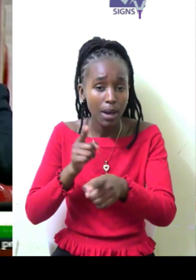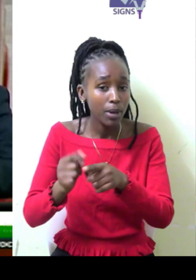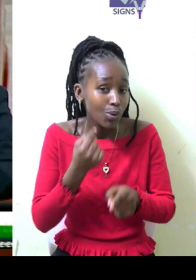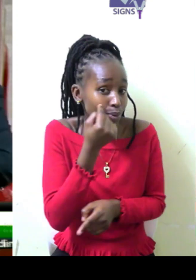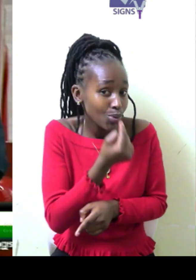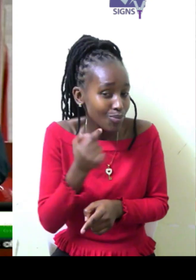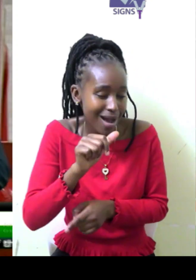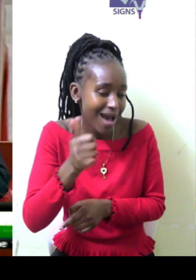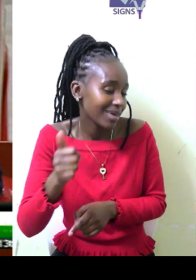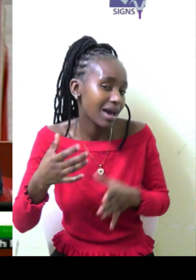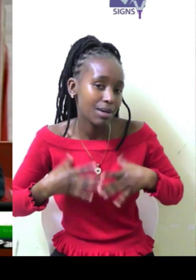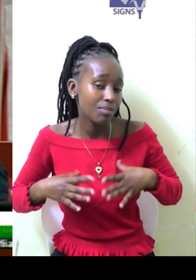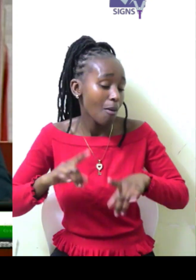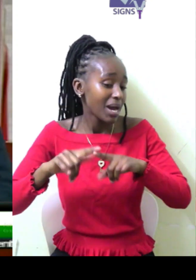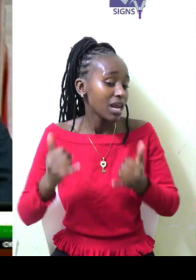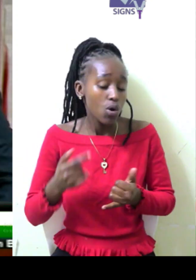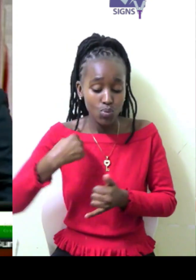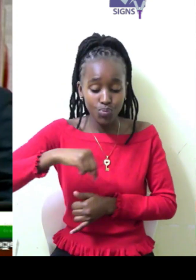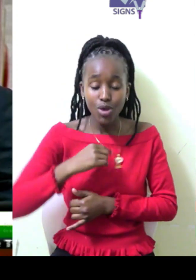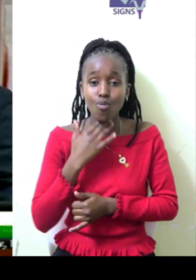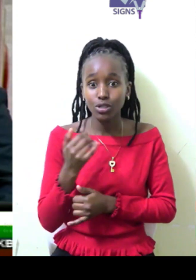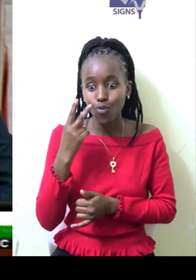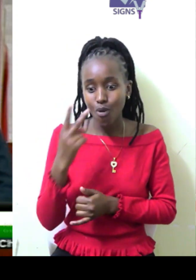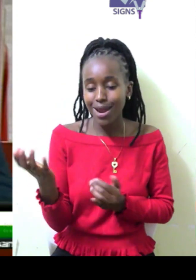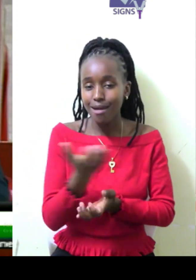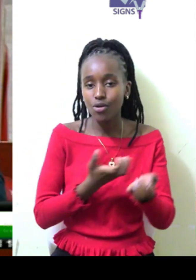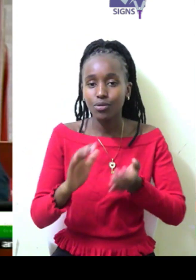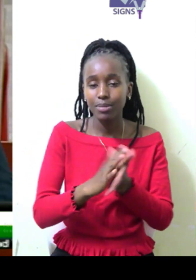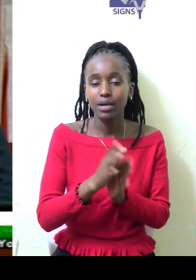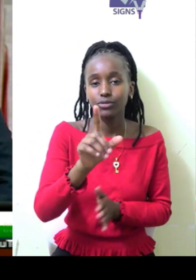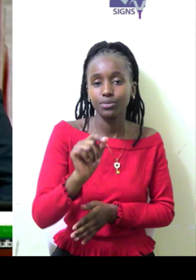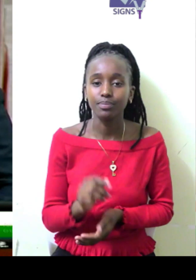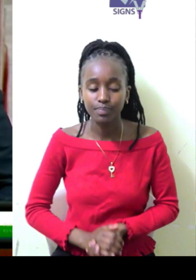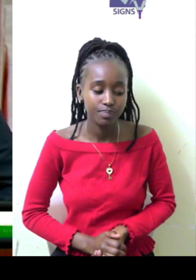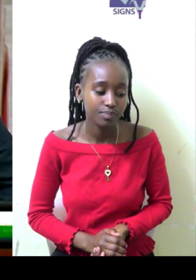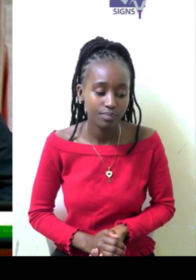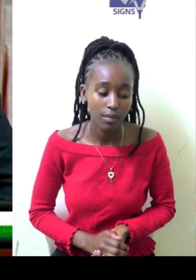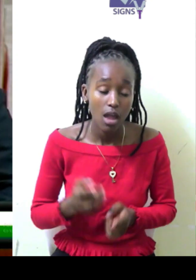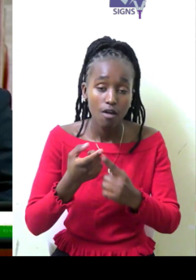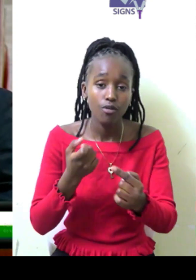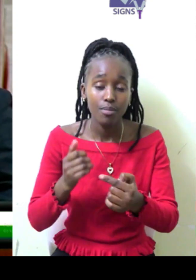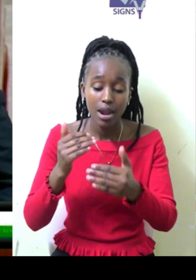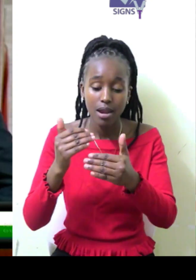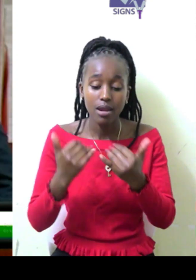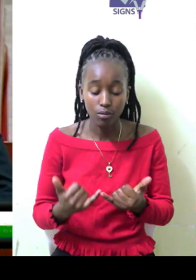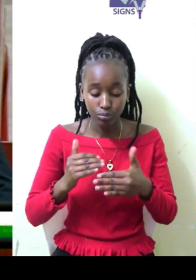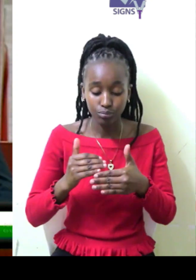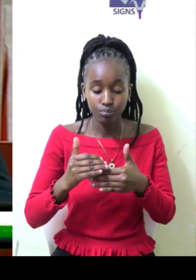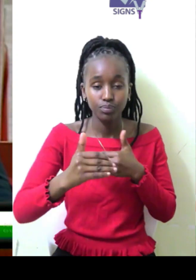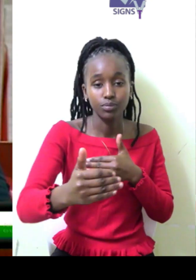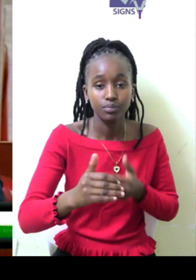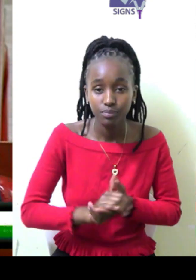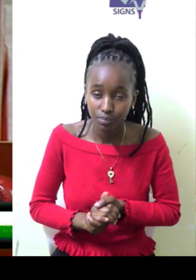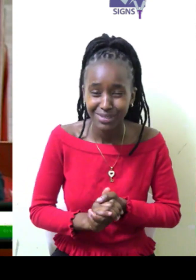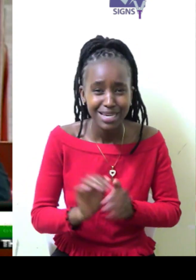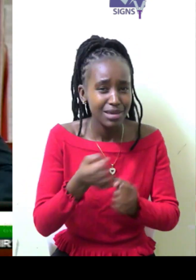gharama ya maisha inarudi chini. Bwana Spika, tunapoenda mbele itakuwa ni vigumu hata ongezeko la watu kufanyika